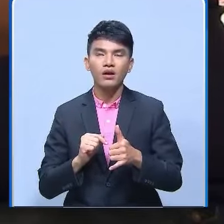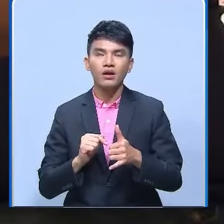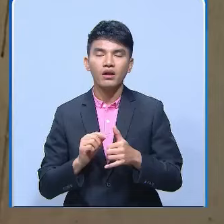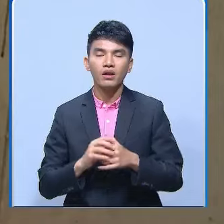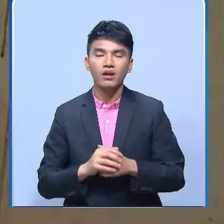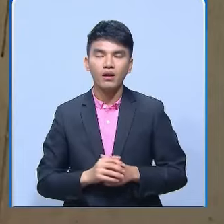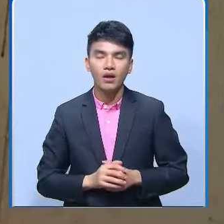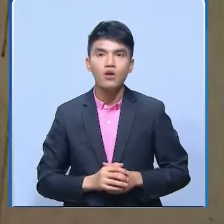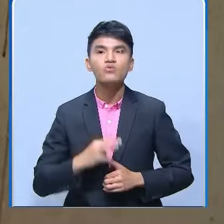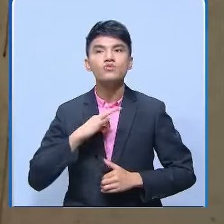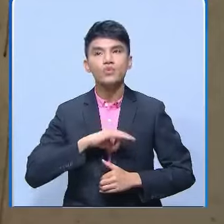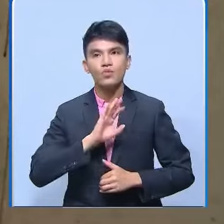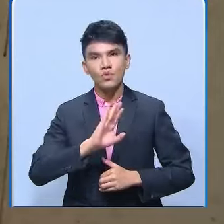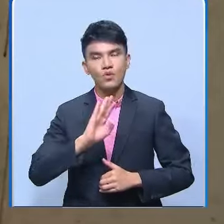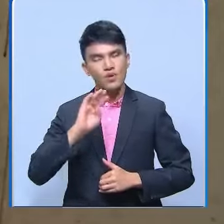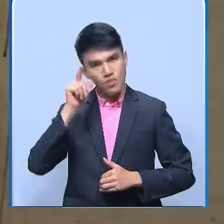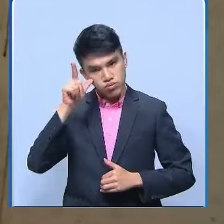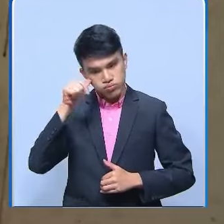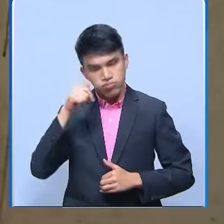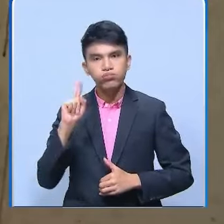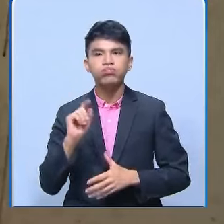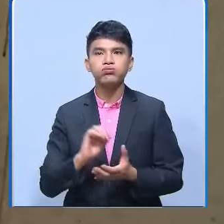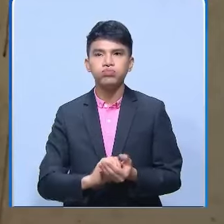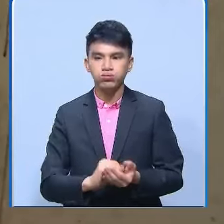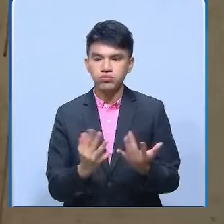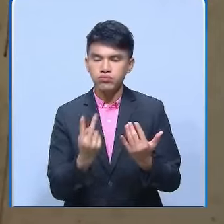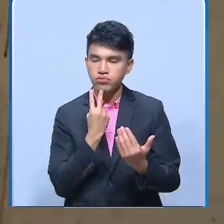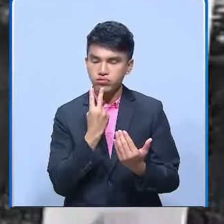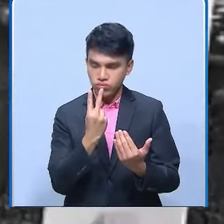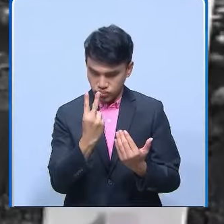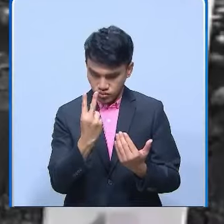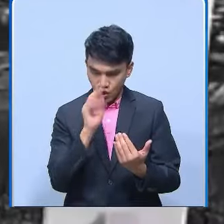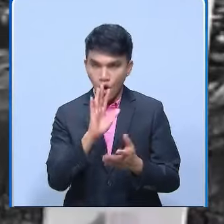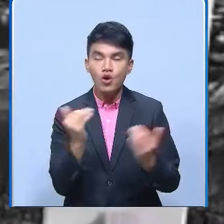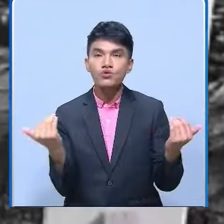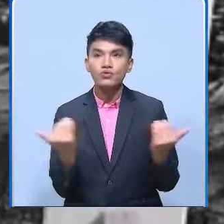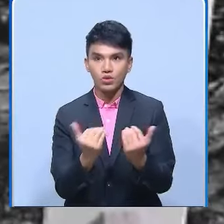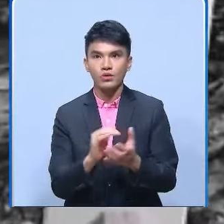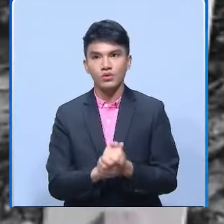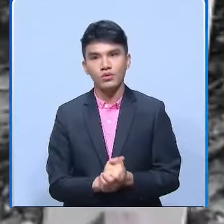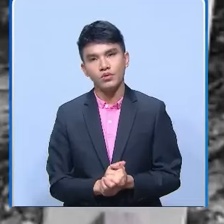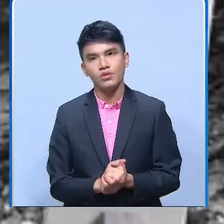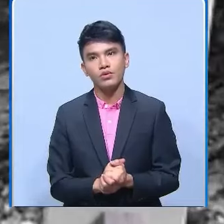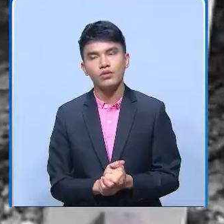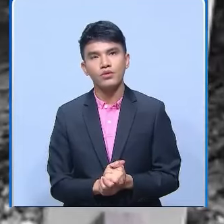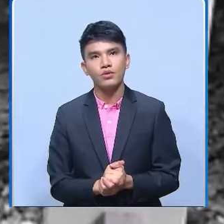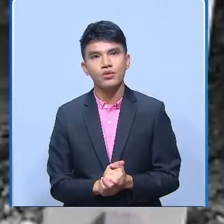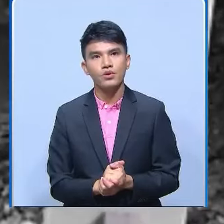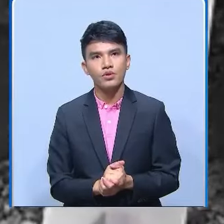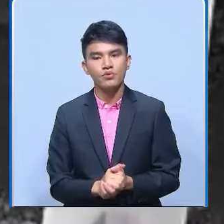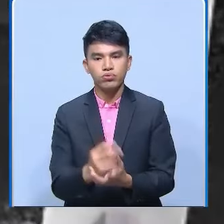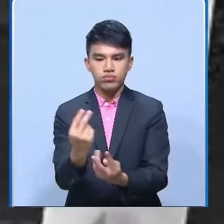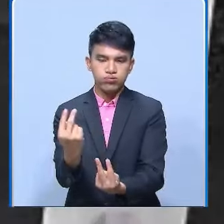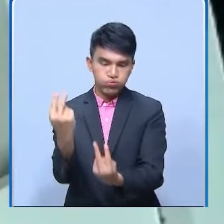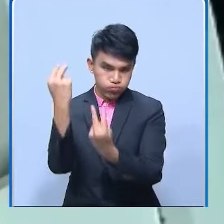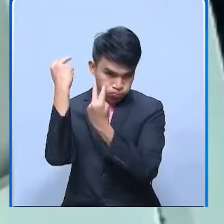ความในใจของคนที่เป็นแม่เฝ้ารอการกลับมาของลูกย้อนกลับไป